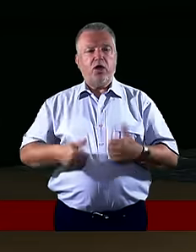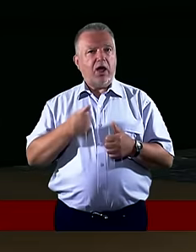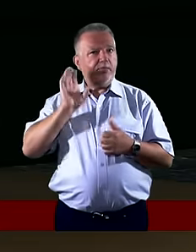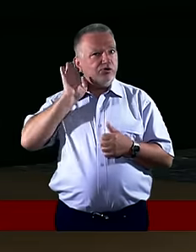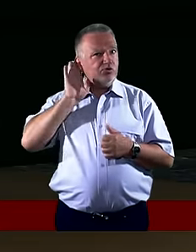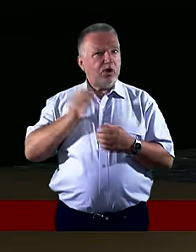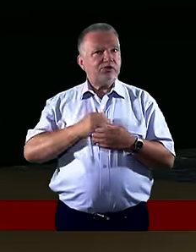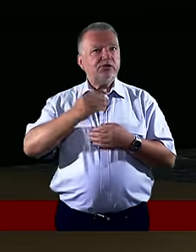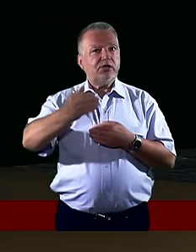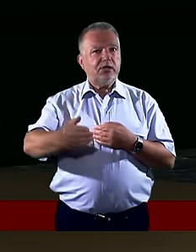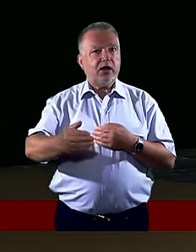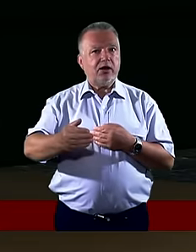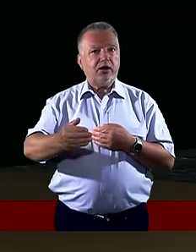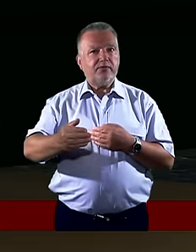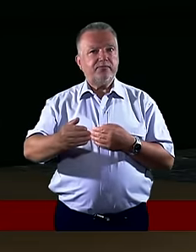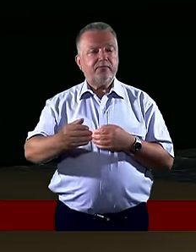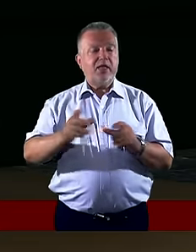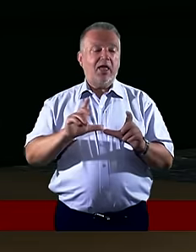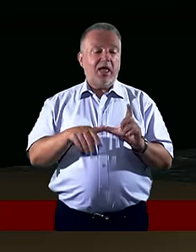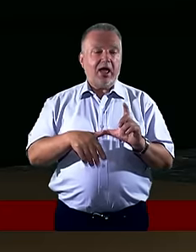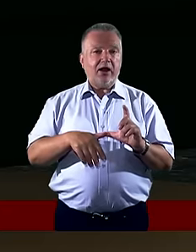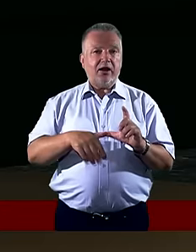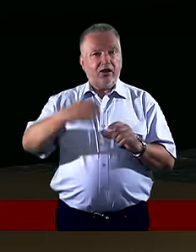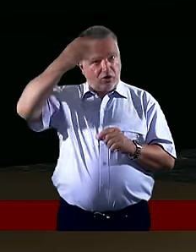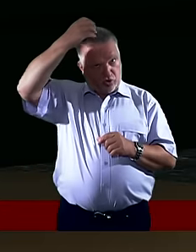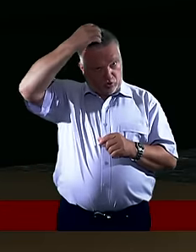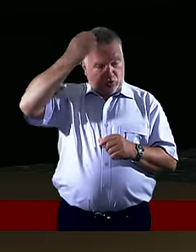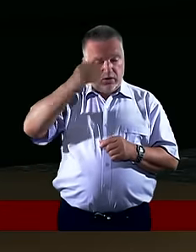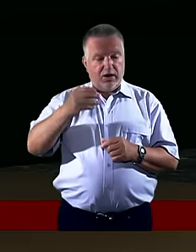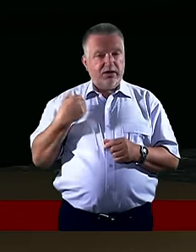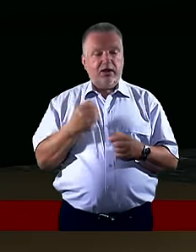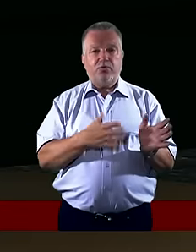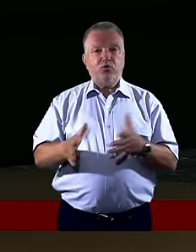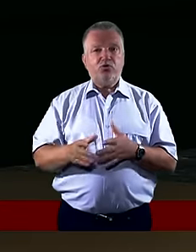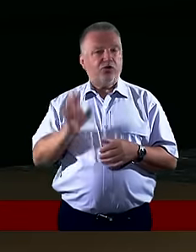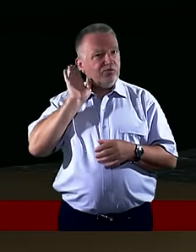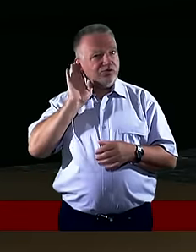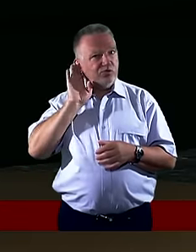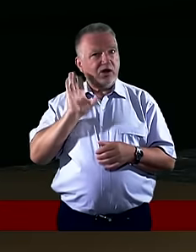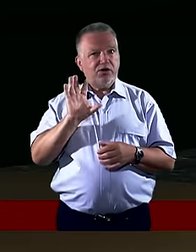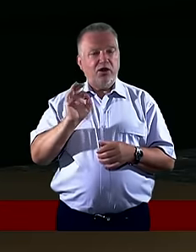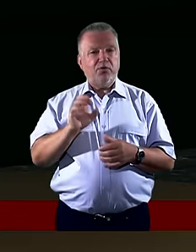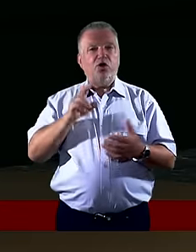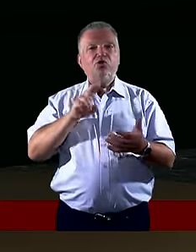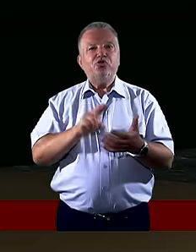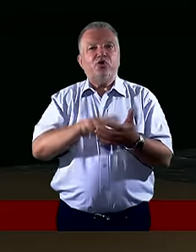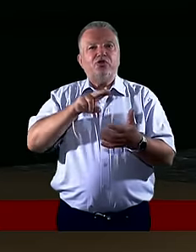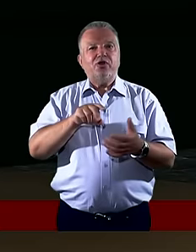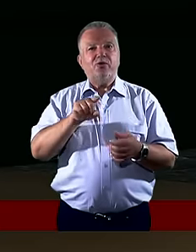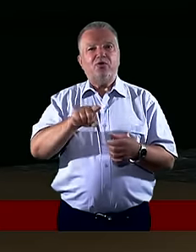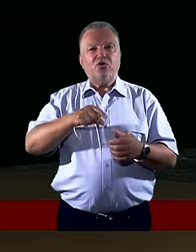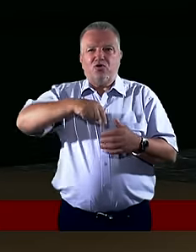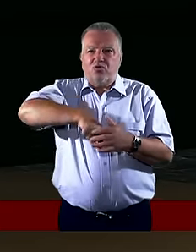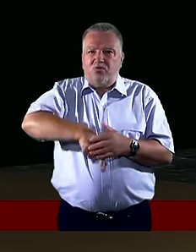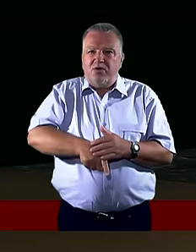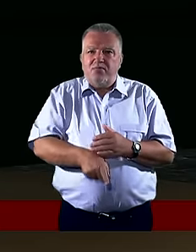do tego, aby słuchać dalej. No okazało się, że Agrypa nie był gotowy słuchać dalej, dlatego że dotknęło